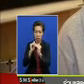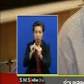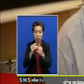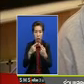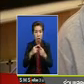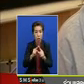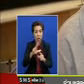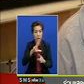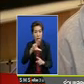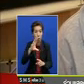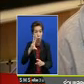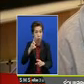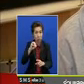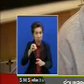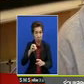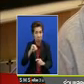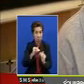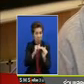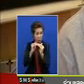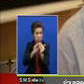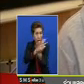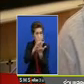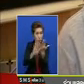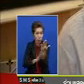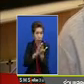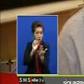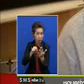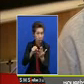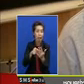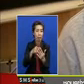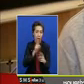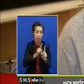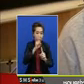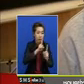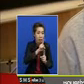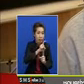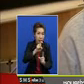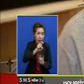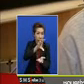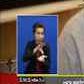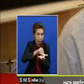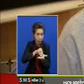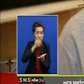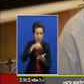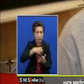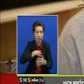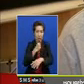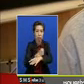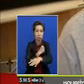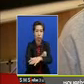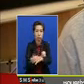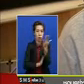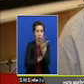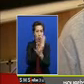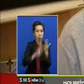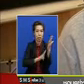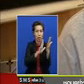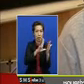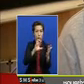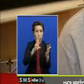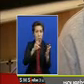360บาทเท่ากันทั้งหมดทั่วประเทศไหมอันนั้นเป็นงานผลสำรวจแต่การพิจารณาในการปรับเนี่ยนะคะซึ่งทางกระทรวงแรงงานเ